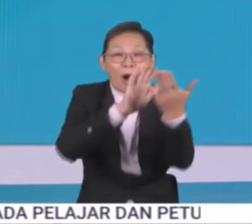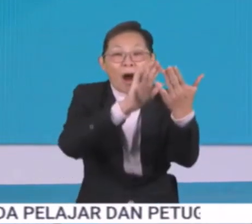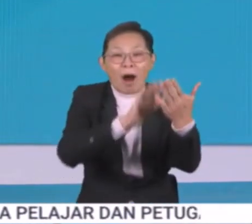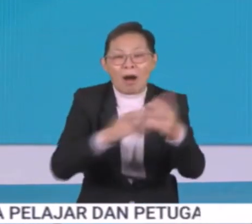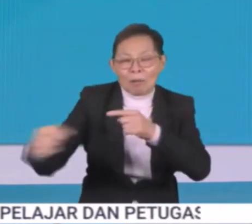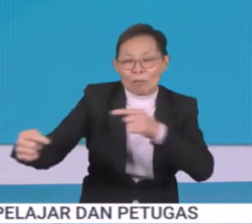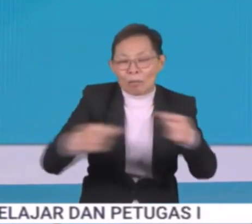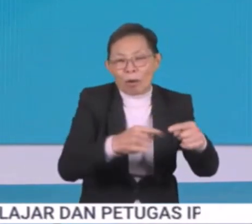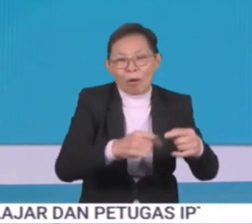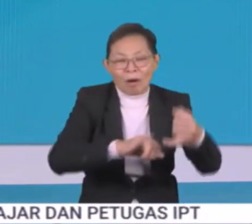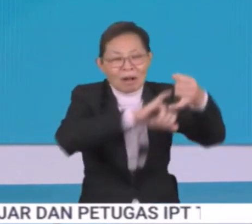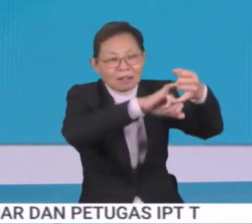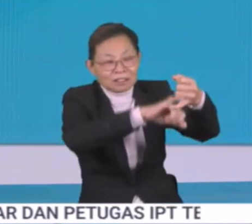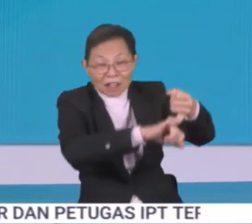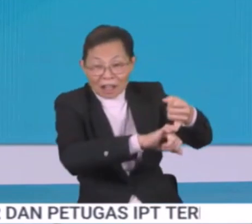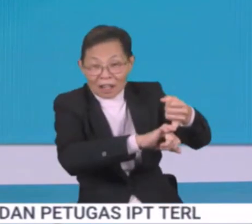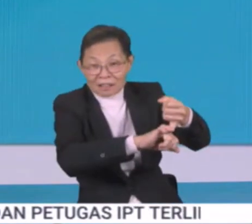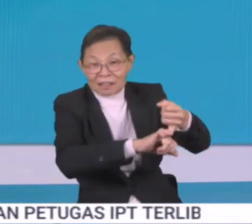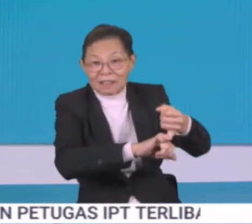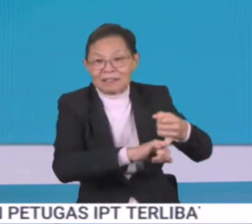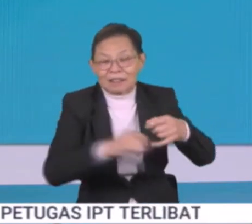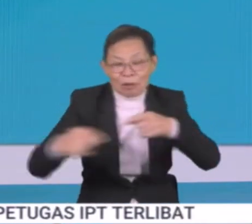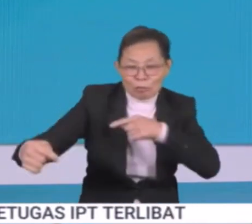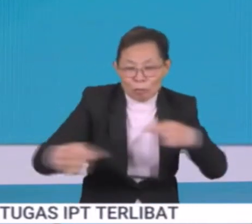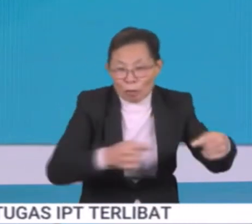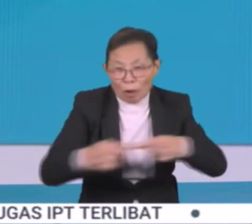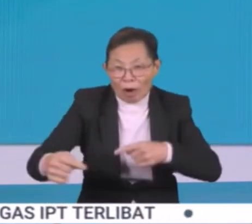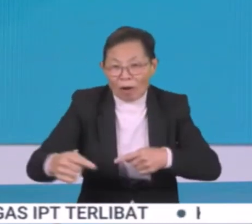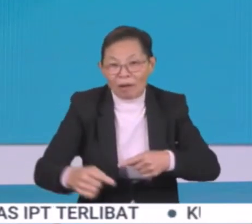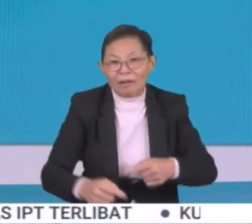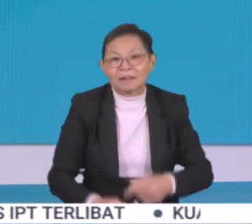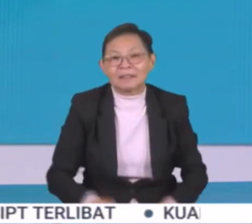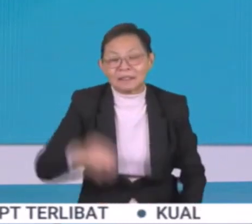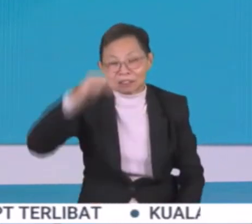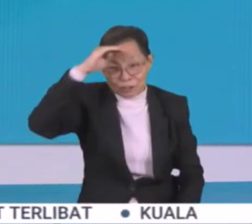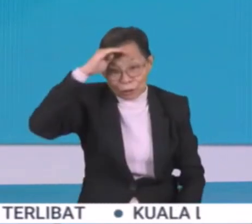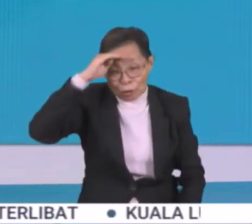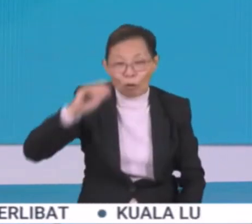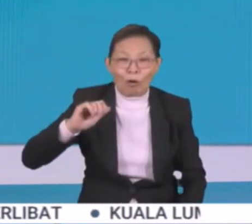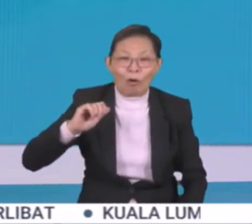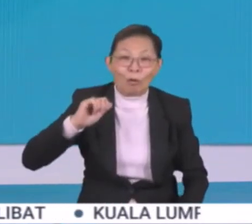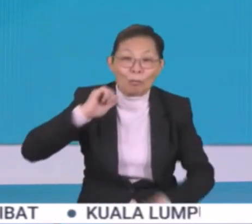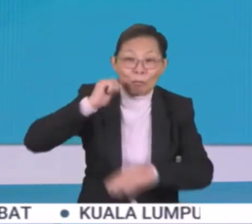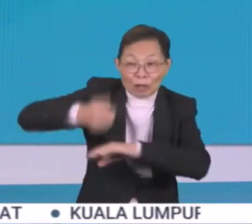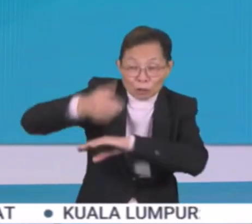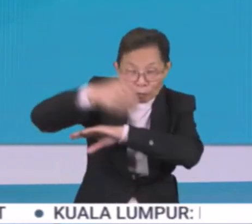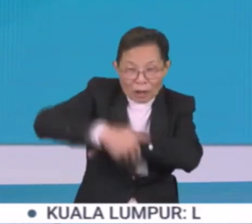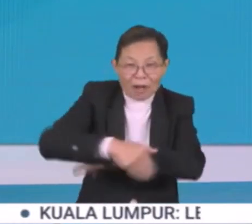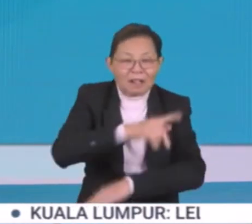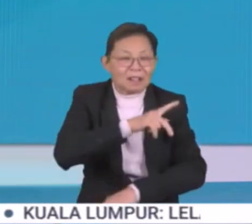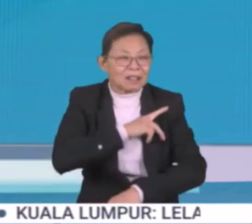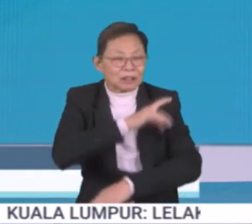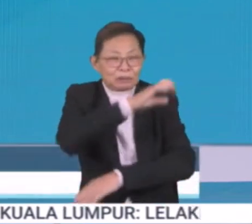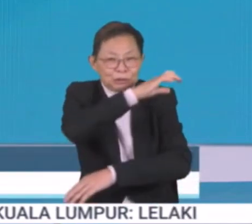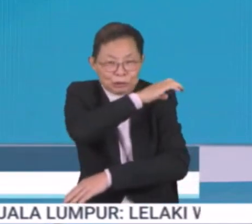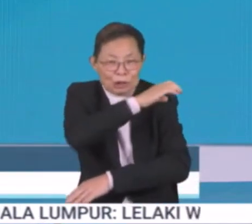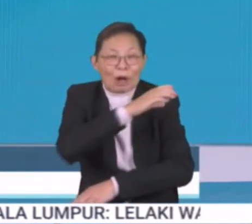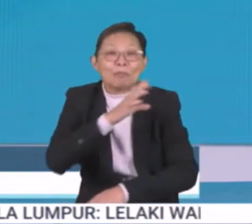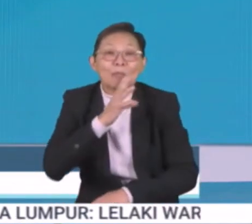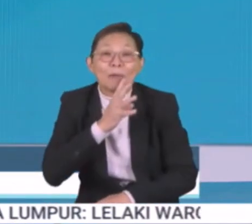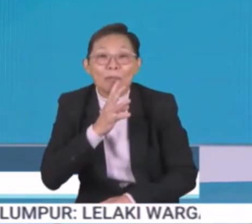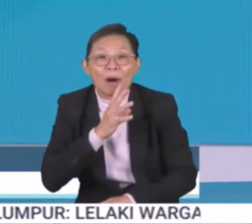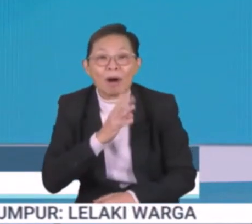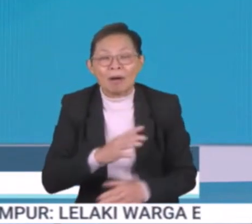apabila menentang Shanghai Shenhua dalam saingan di Iskandar Puteri malam esok. Kata jurulatihnya Hendon Bigdolio